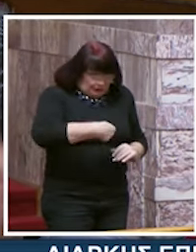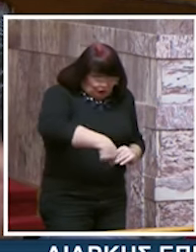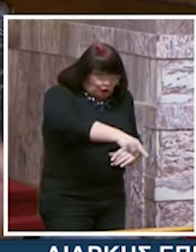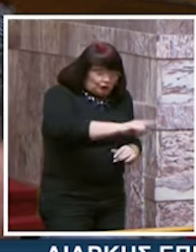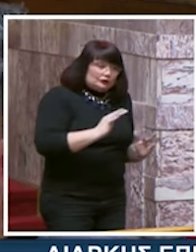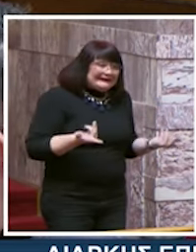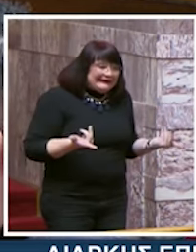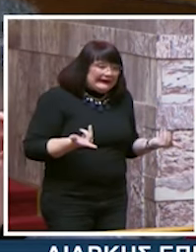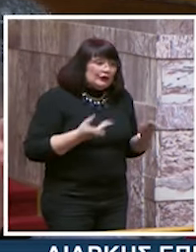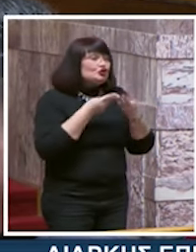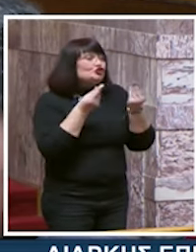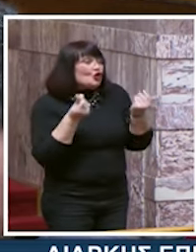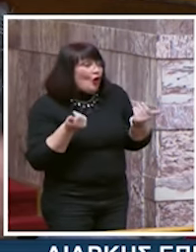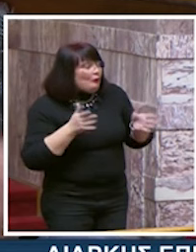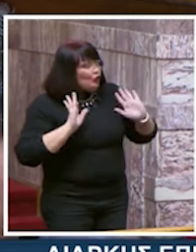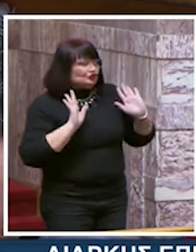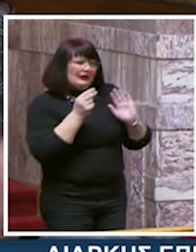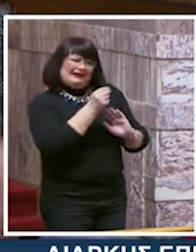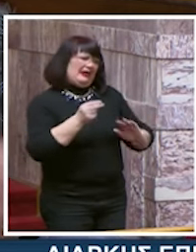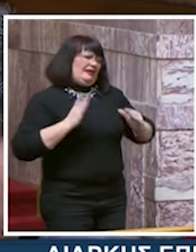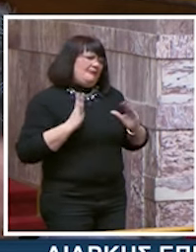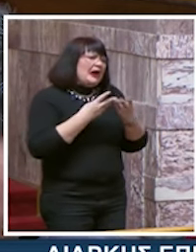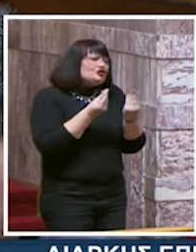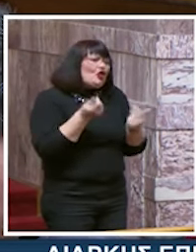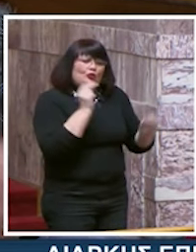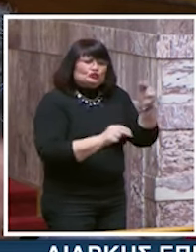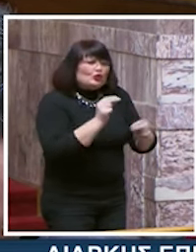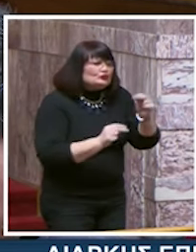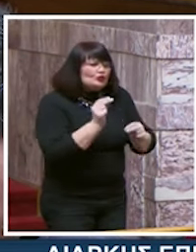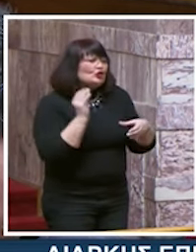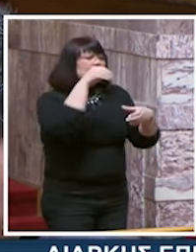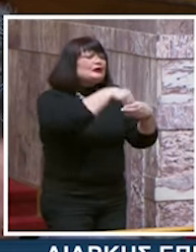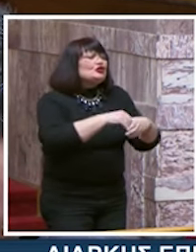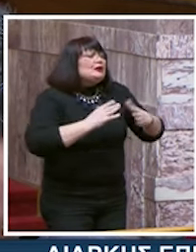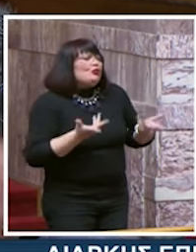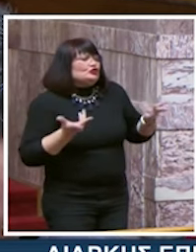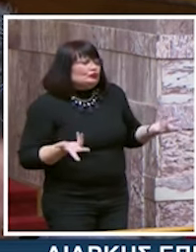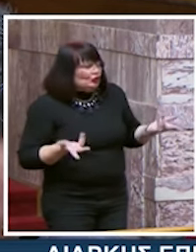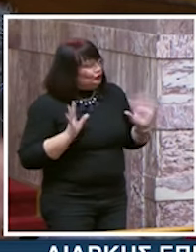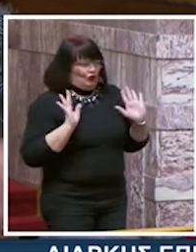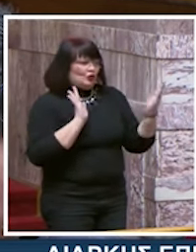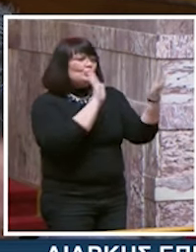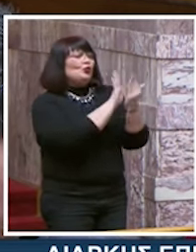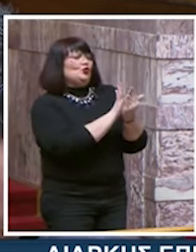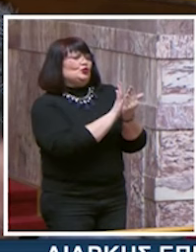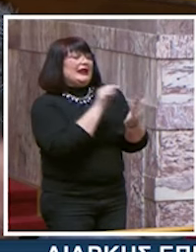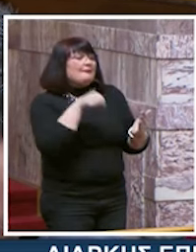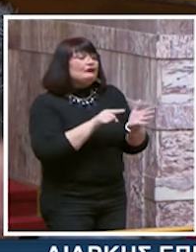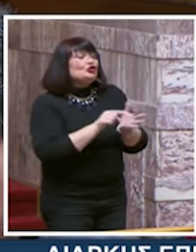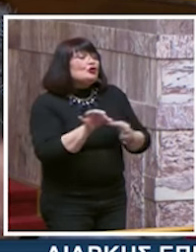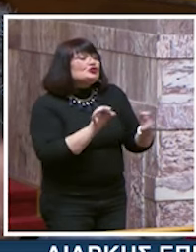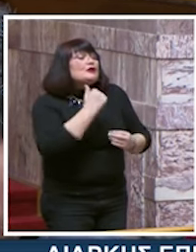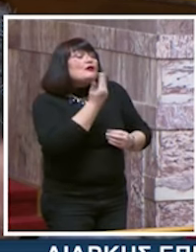είναι θέμα για τον τρόπο, δεν γίνεται θέμα για τον τρόπο ή τα μέσα συμμετοχής στην ψηφοφορία και ούτε αντιμετωπίζεται με το συγκεκριμένο